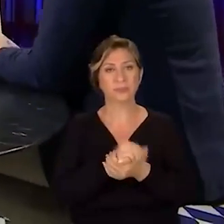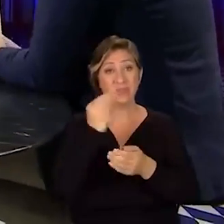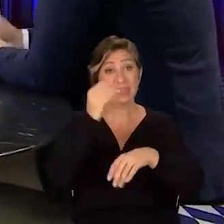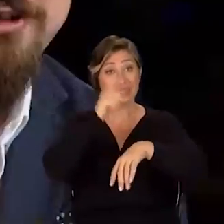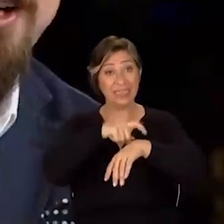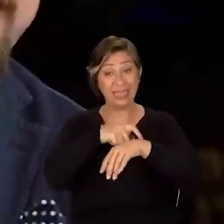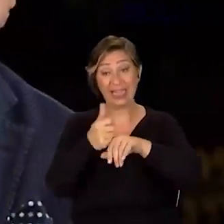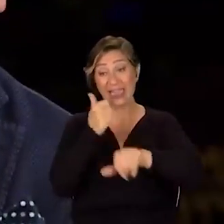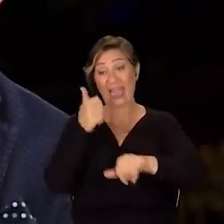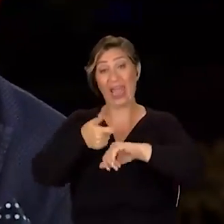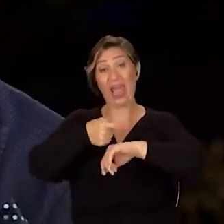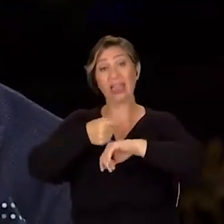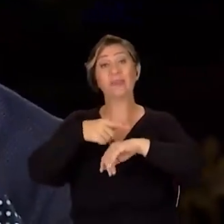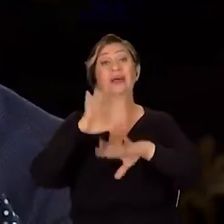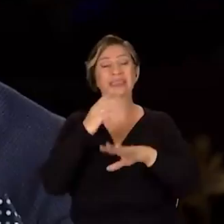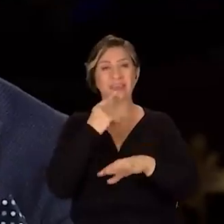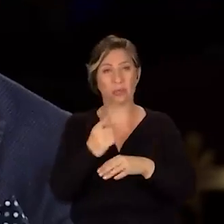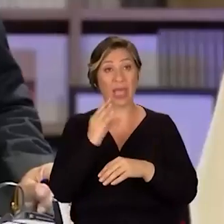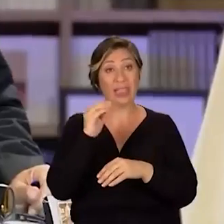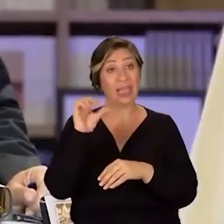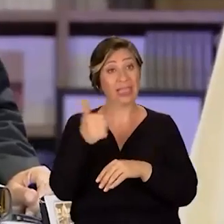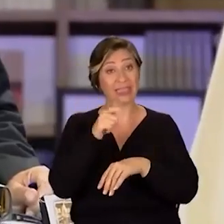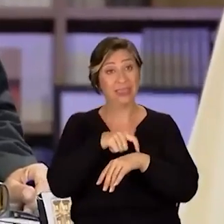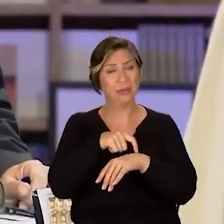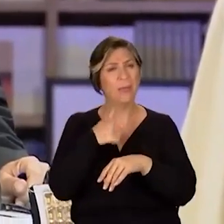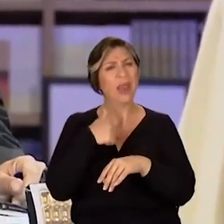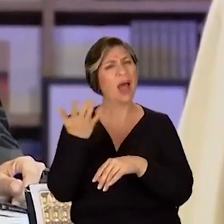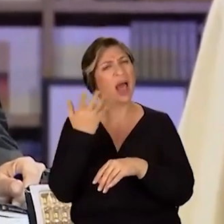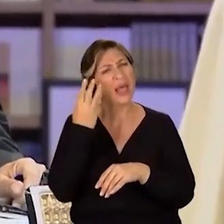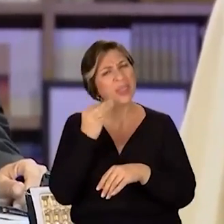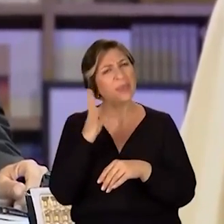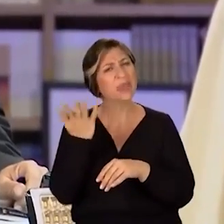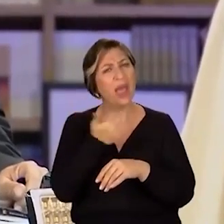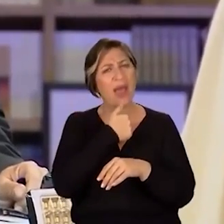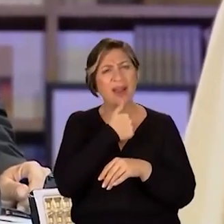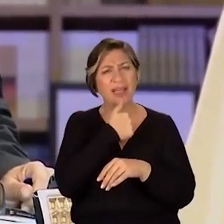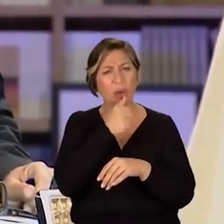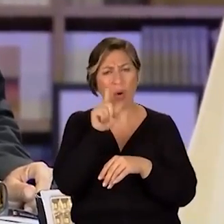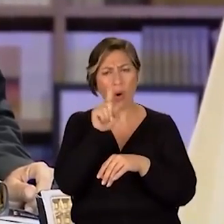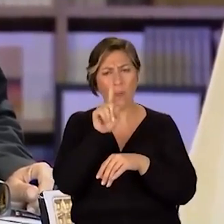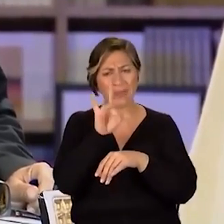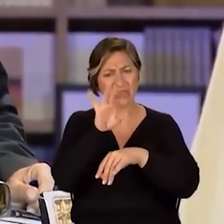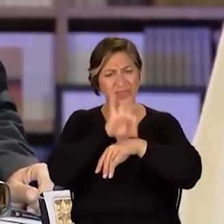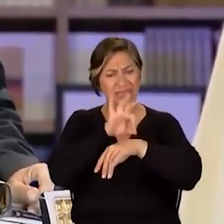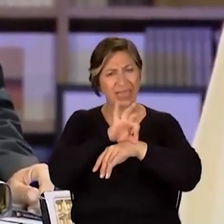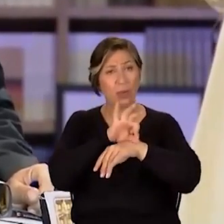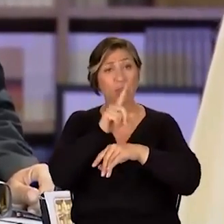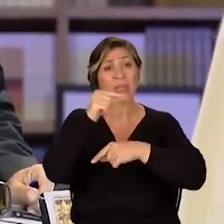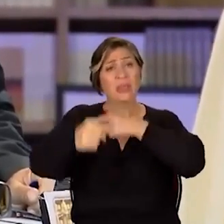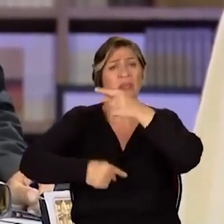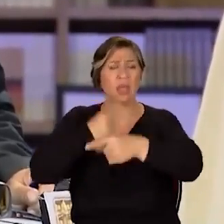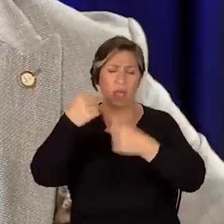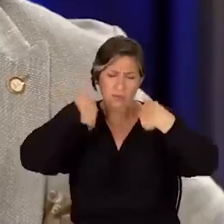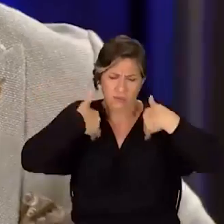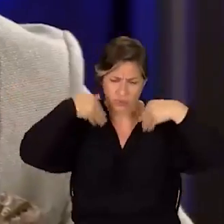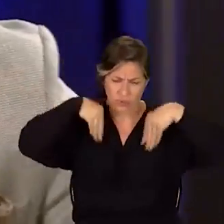laf var. Biyolojik saatte bu manada Peki. en kaliteli saat. Hayır, ama ben hala anlayamadım. Niye erkeklerde bir 15 dakika... Bu genetiksel, yapısal